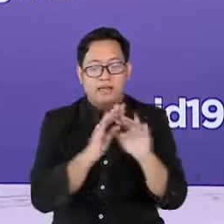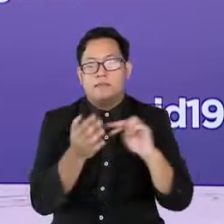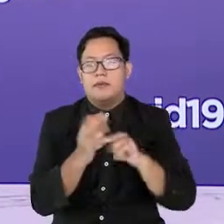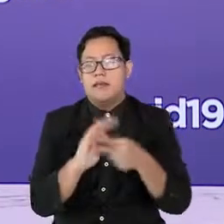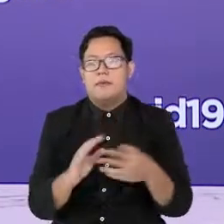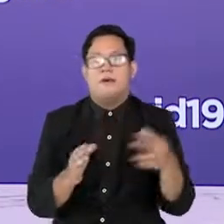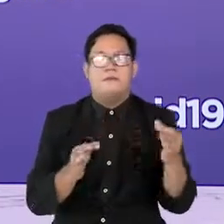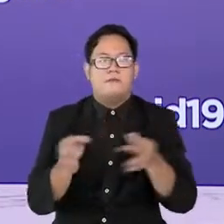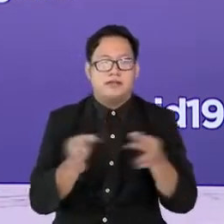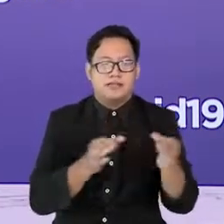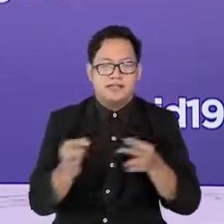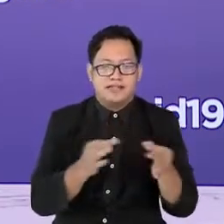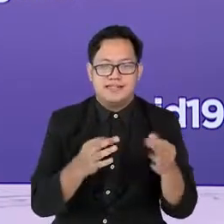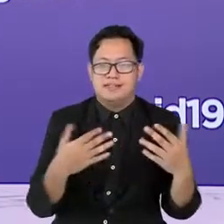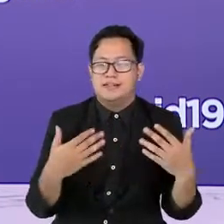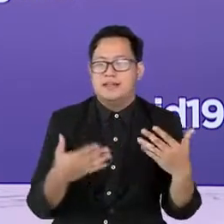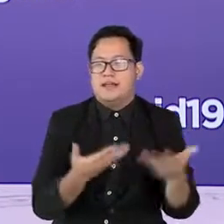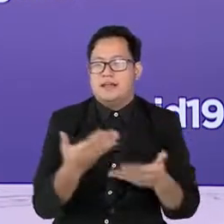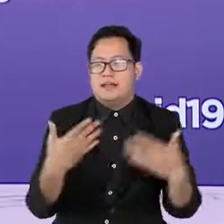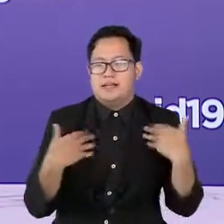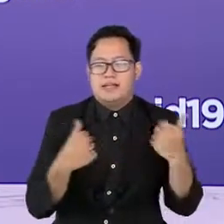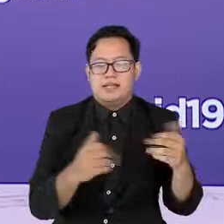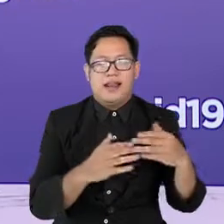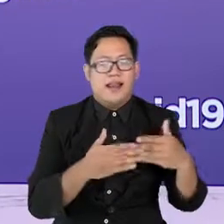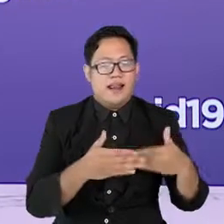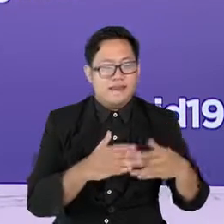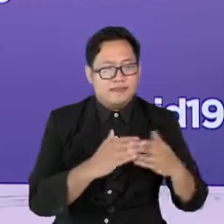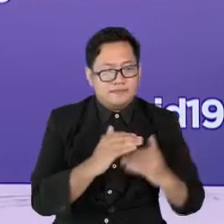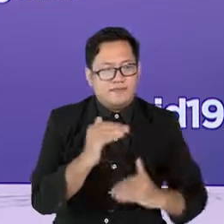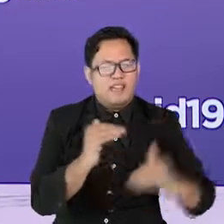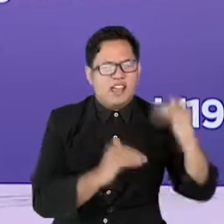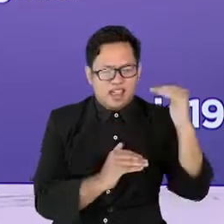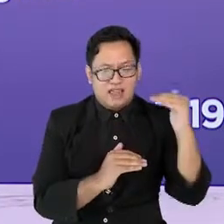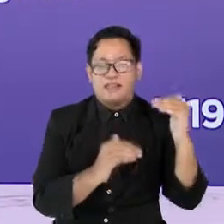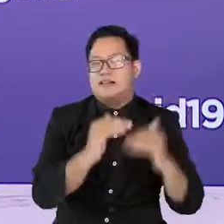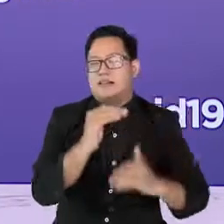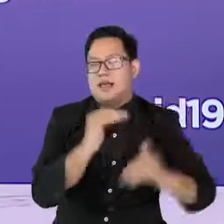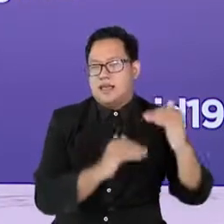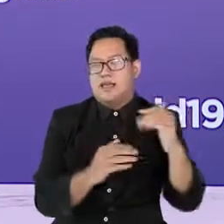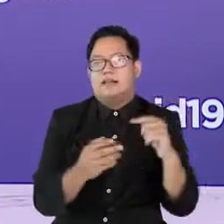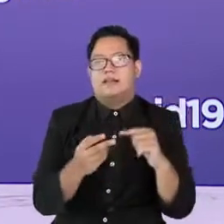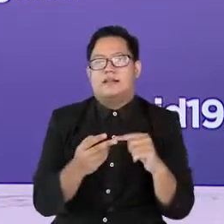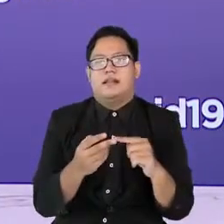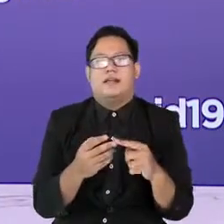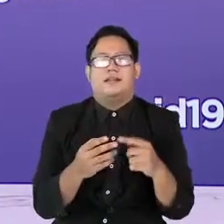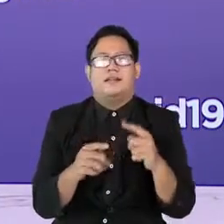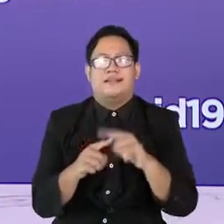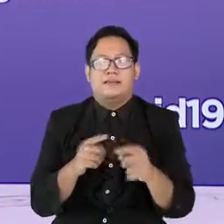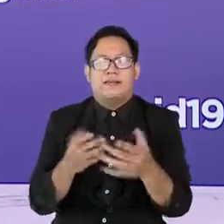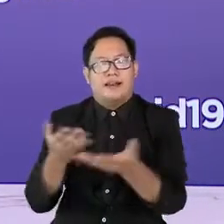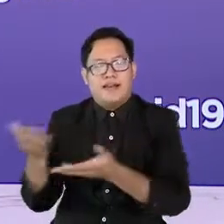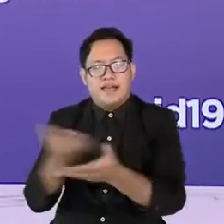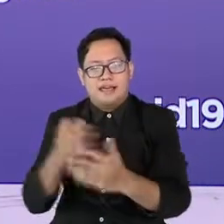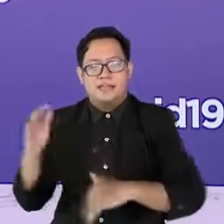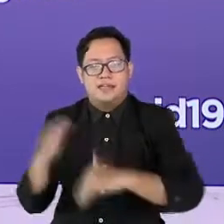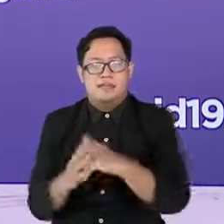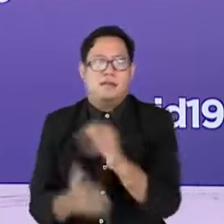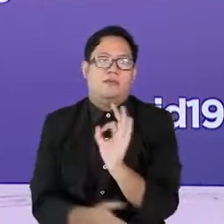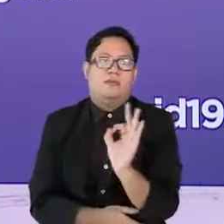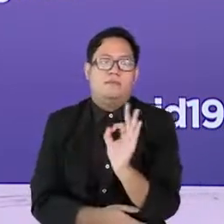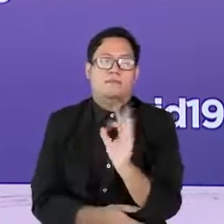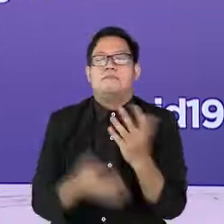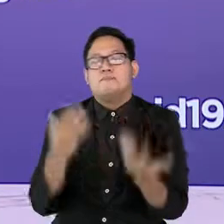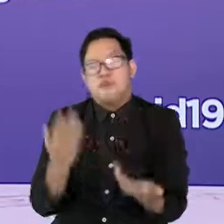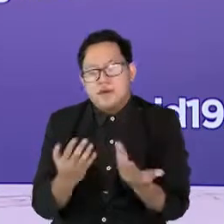fasilitas pelayanan kesehatan dan isolasi terpusat tidak diimbangi dengan pemanfaatannya secara maksimal bisa jadi